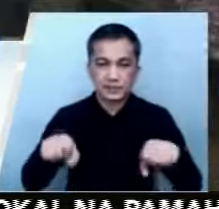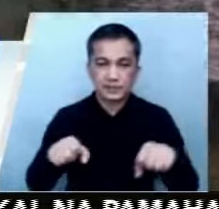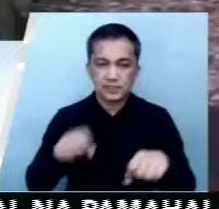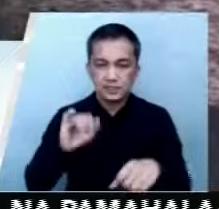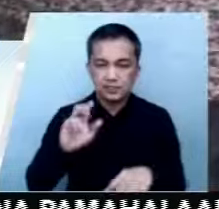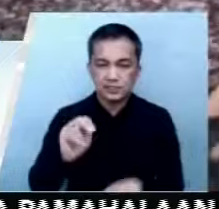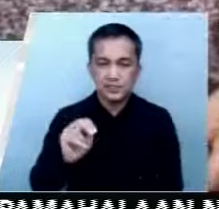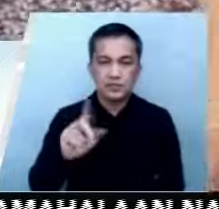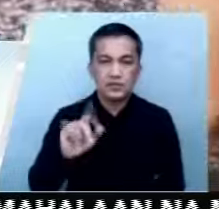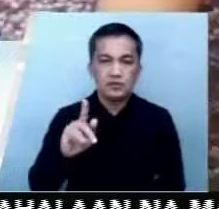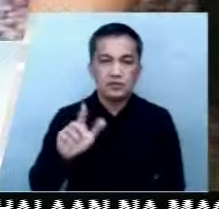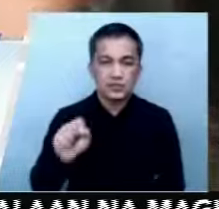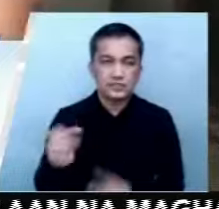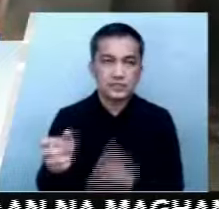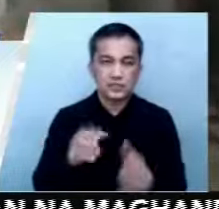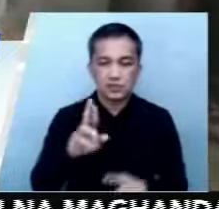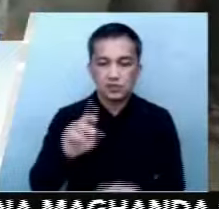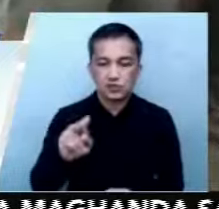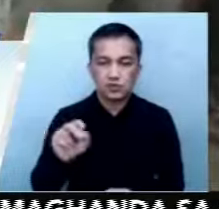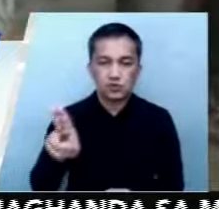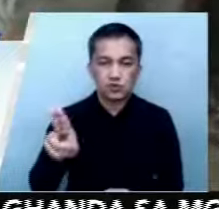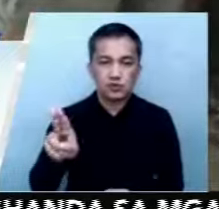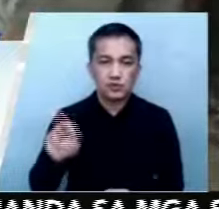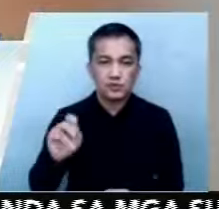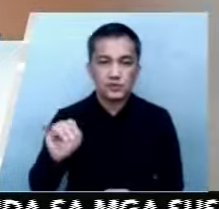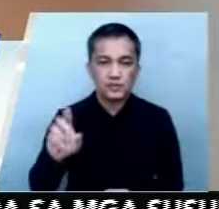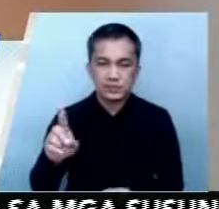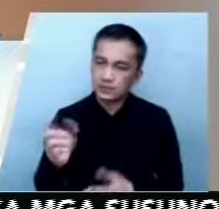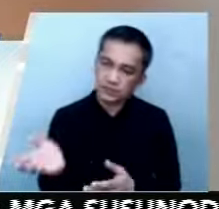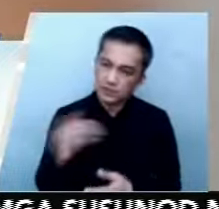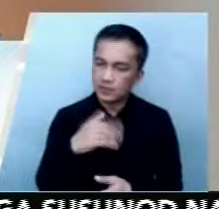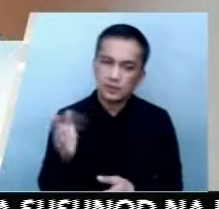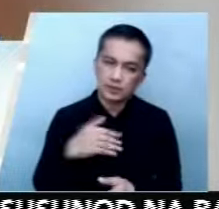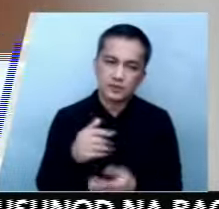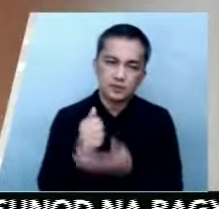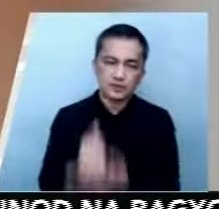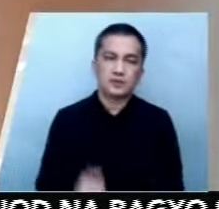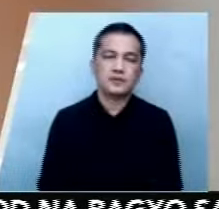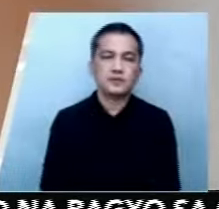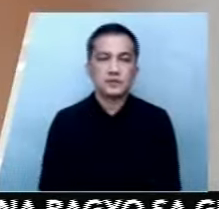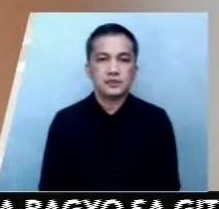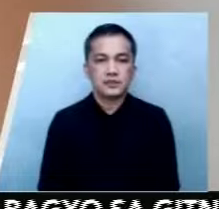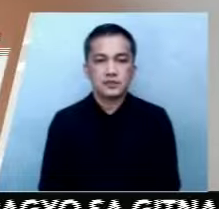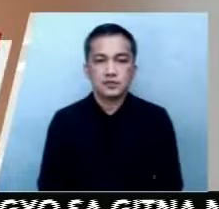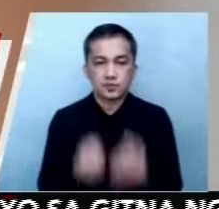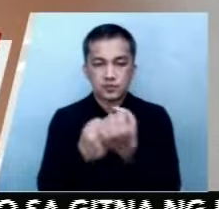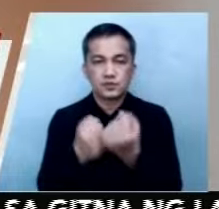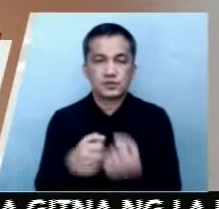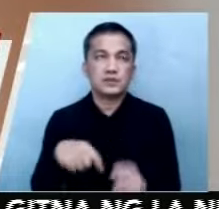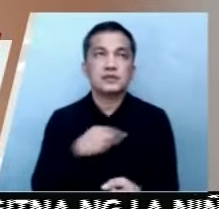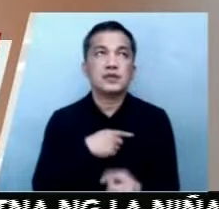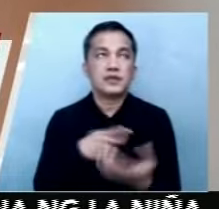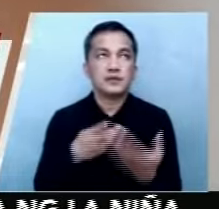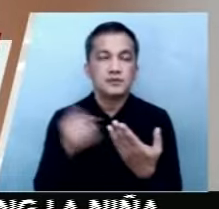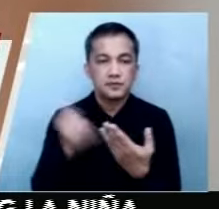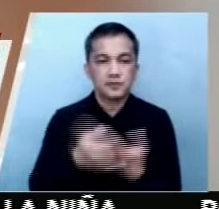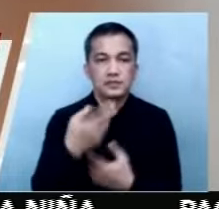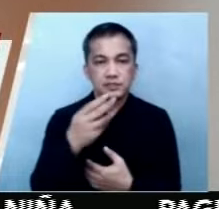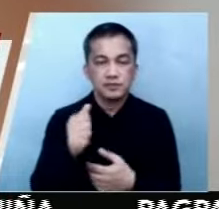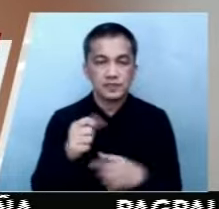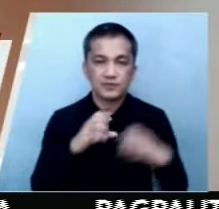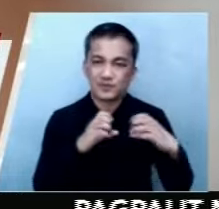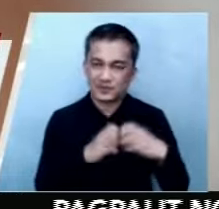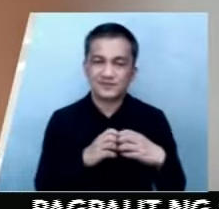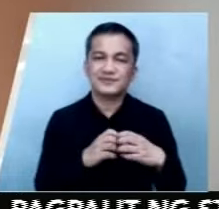Madrid na nanghikayat pa para tumulong. Suportahan po natin ang mga proyekto ng GMA Kapuso